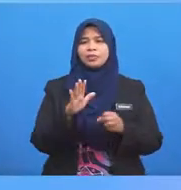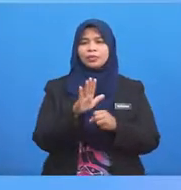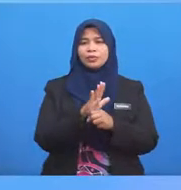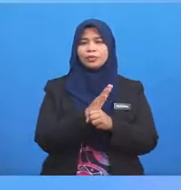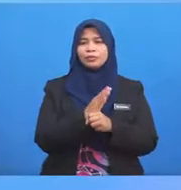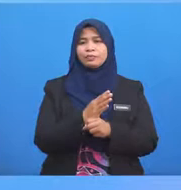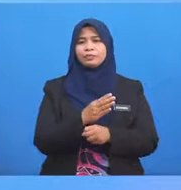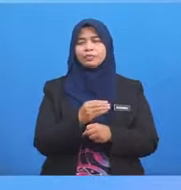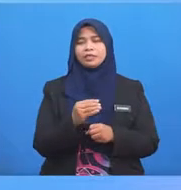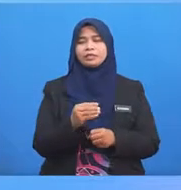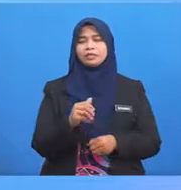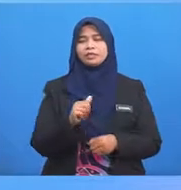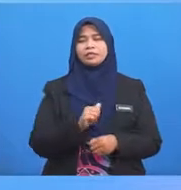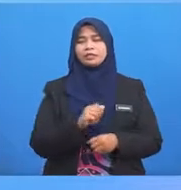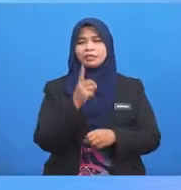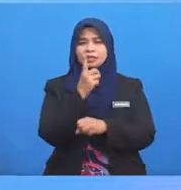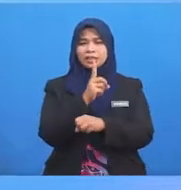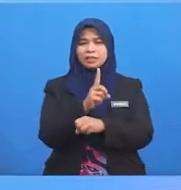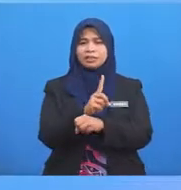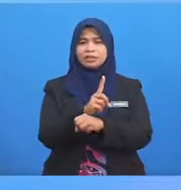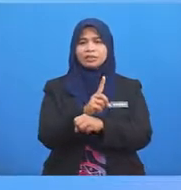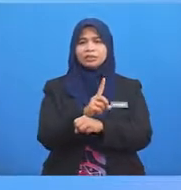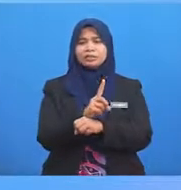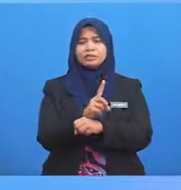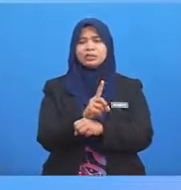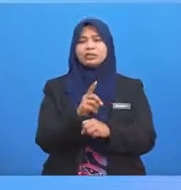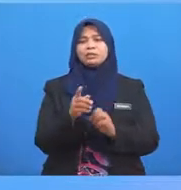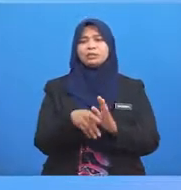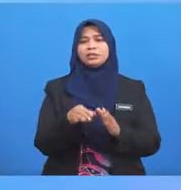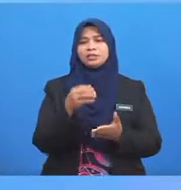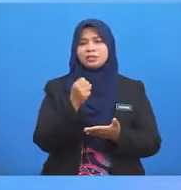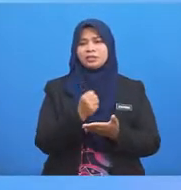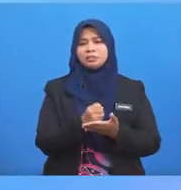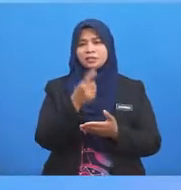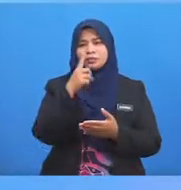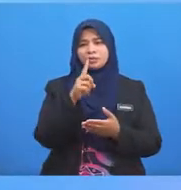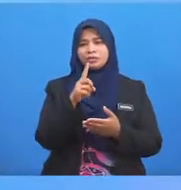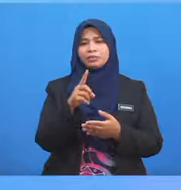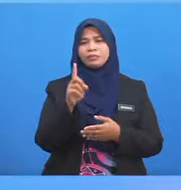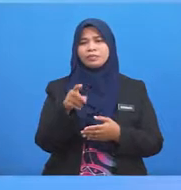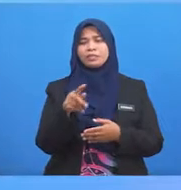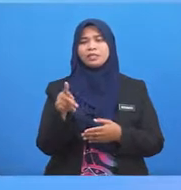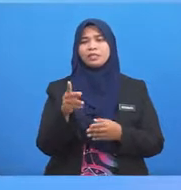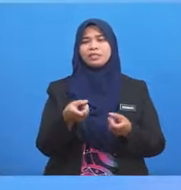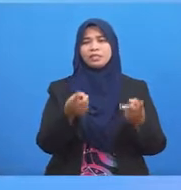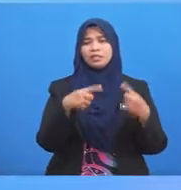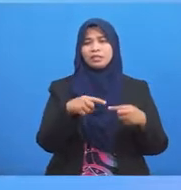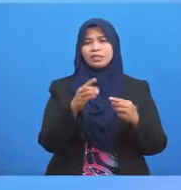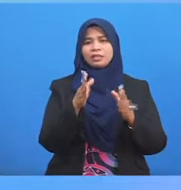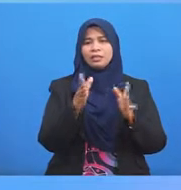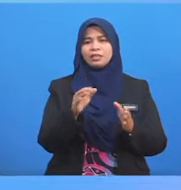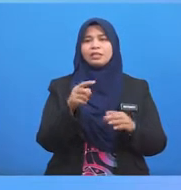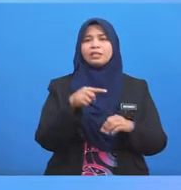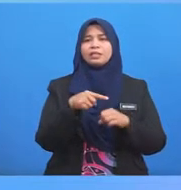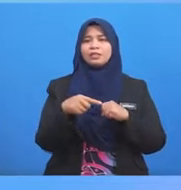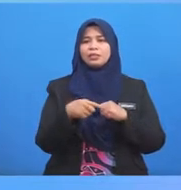untuk memastikan kehadiran orang yang dituduh pada setiap hari perbicaraan.